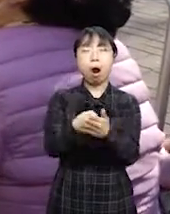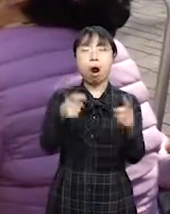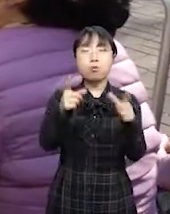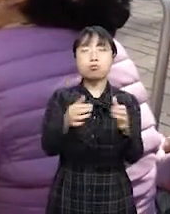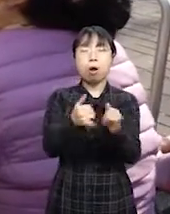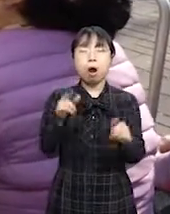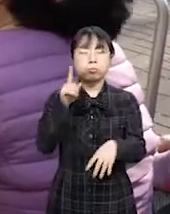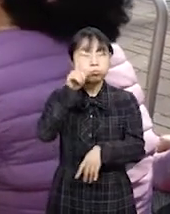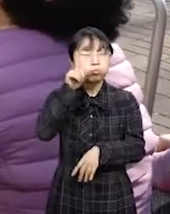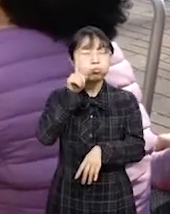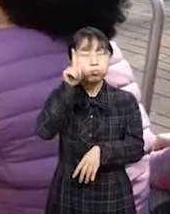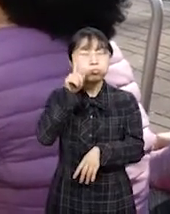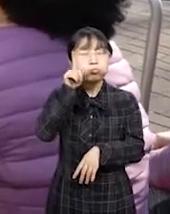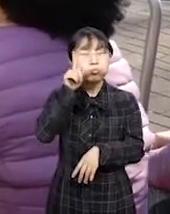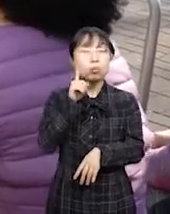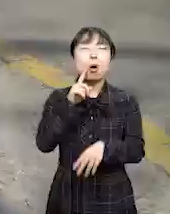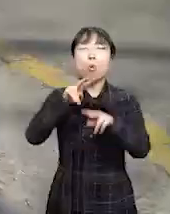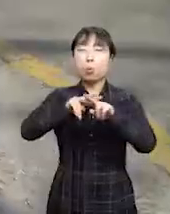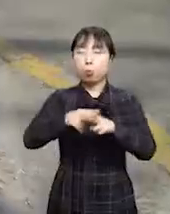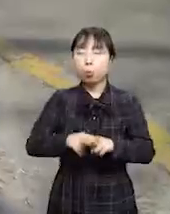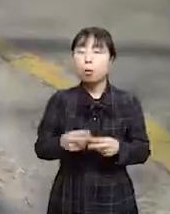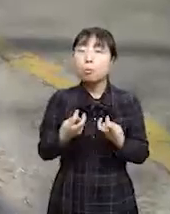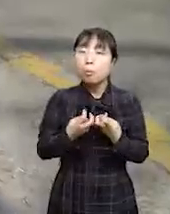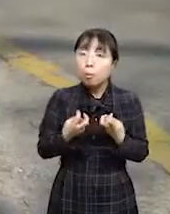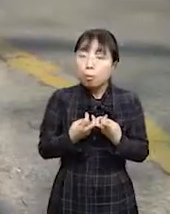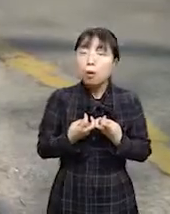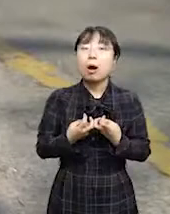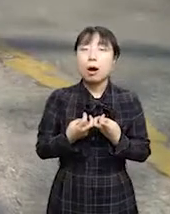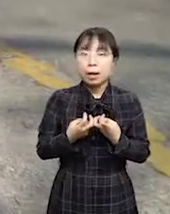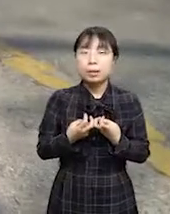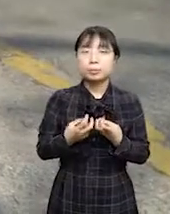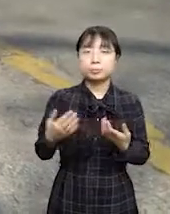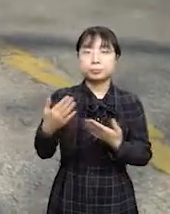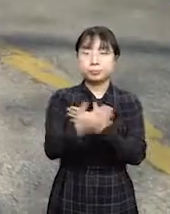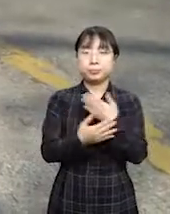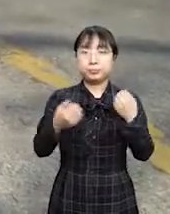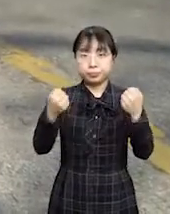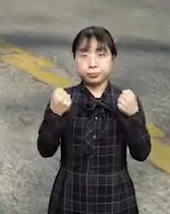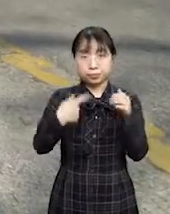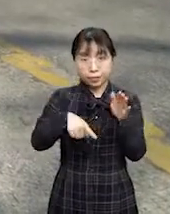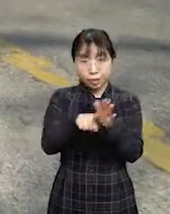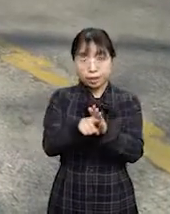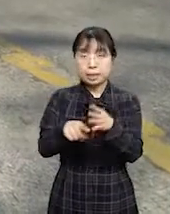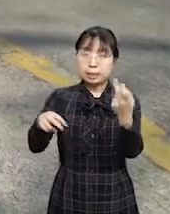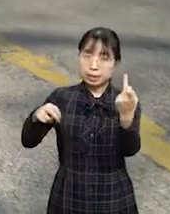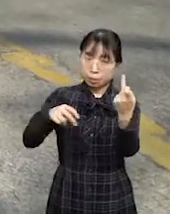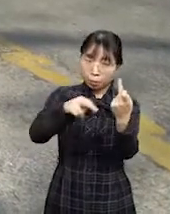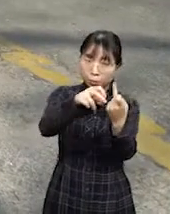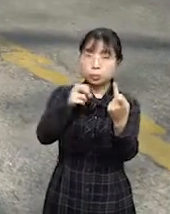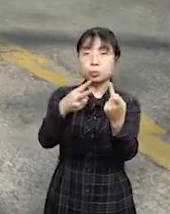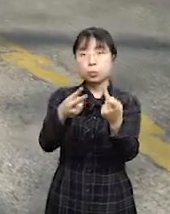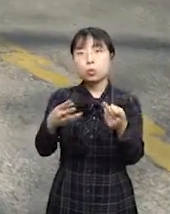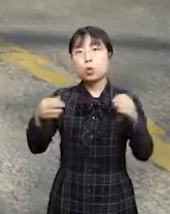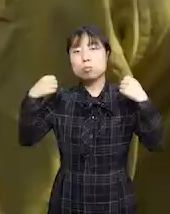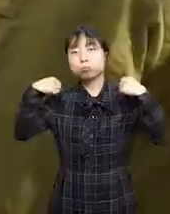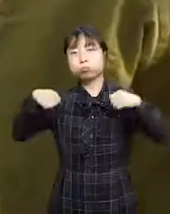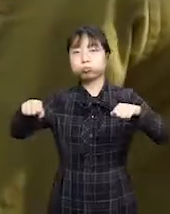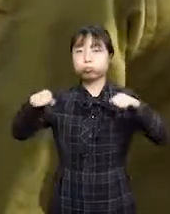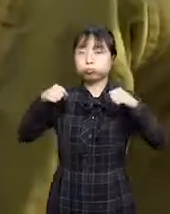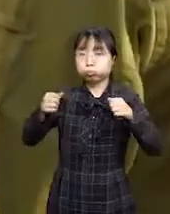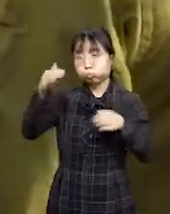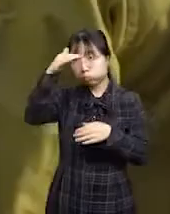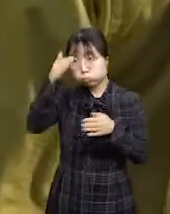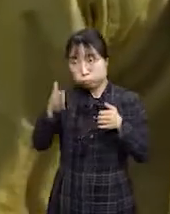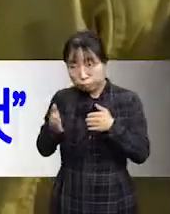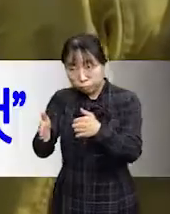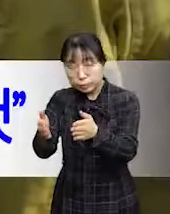인해 시민들의 스트레스 해소를 위한 심리 방역의 일환으로 산책로와 등산로, 체육시설 등의 시설을